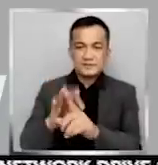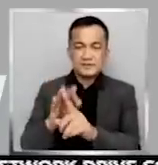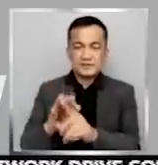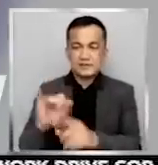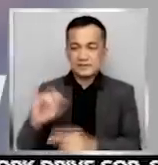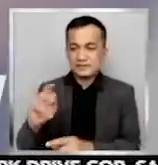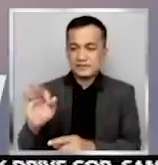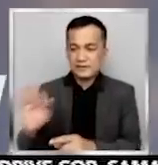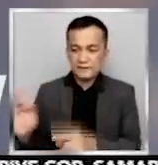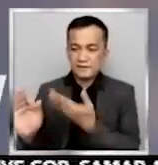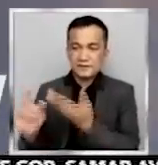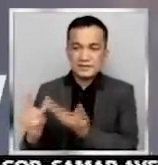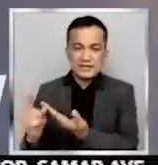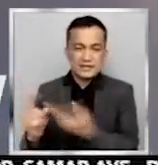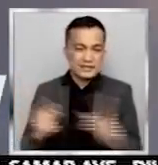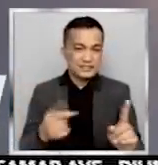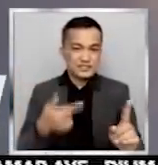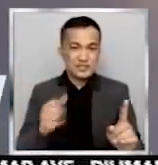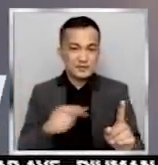kanyang girlfriend na si Michelle.